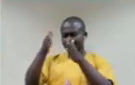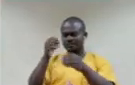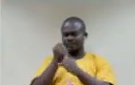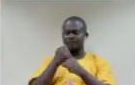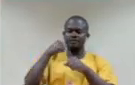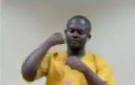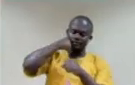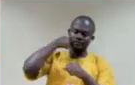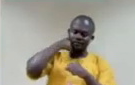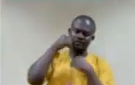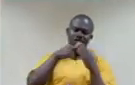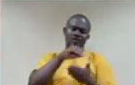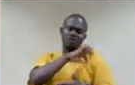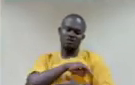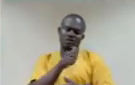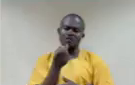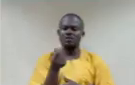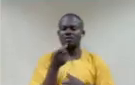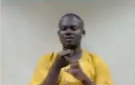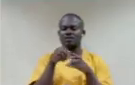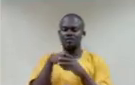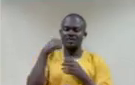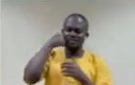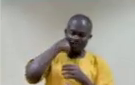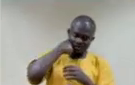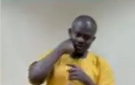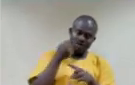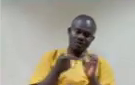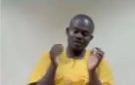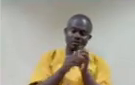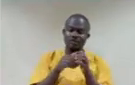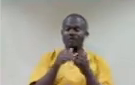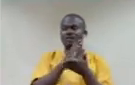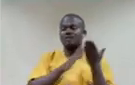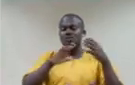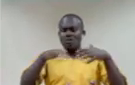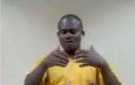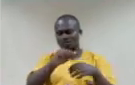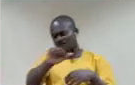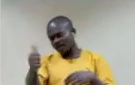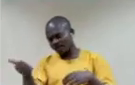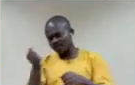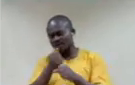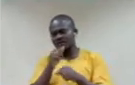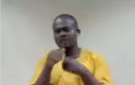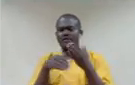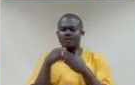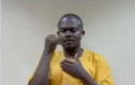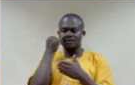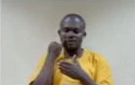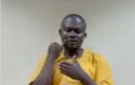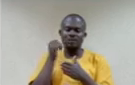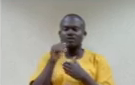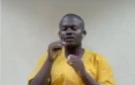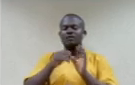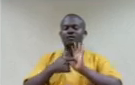filme abasha kunguka nyine amafaranga azakura muri filme ariko ku yindi ruhande nanone aba yakoze kandi kazi gakomeye ko kuba